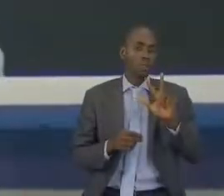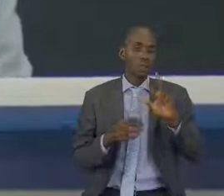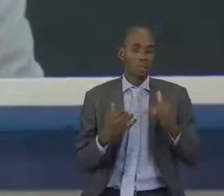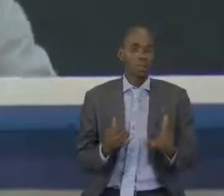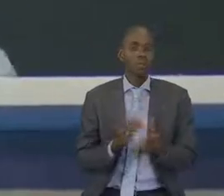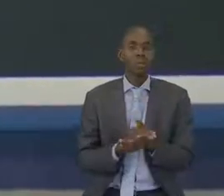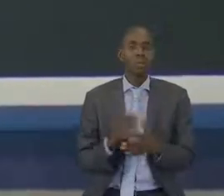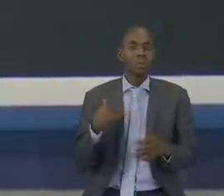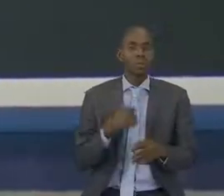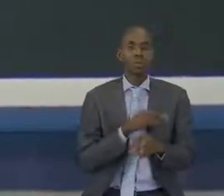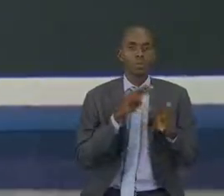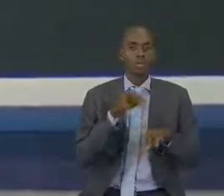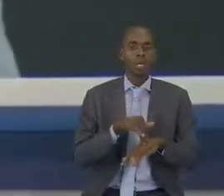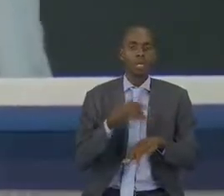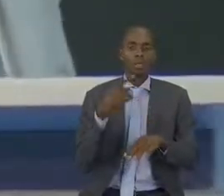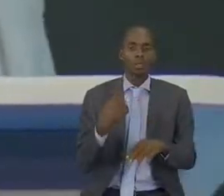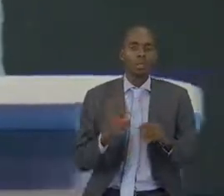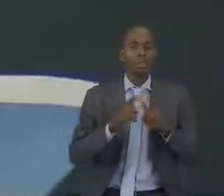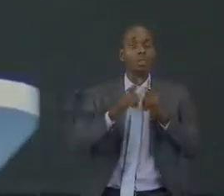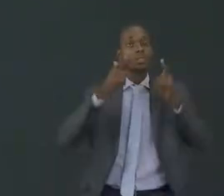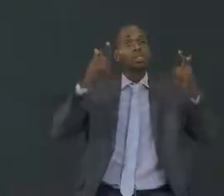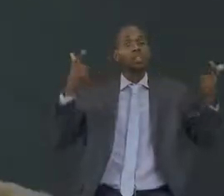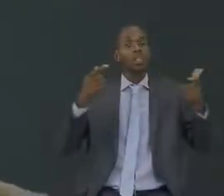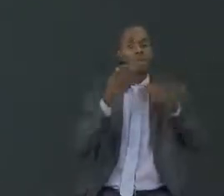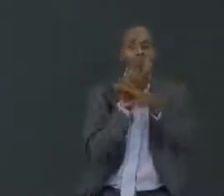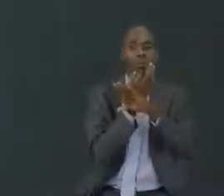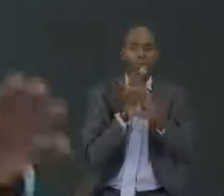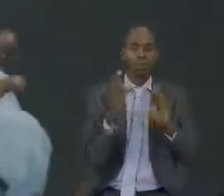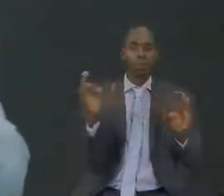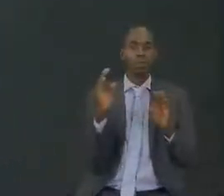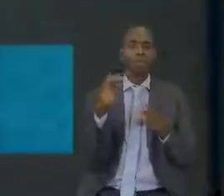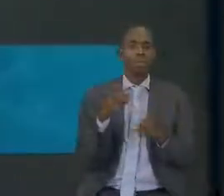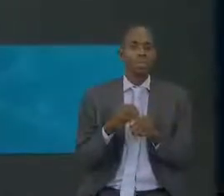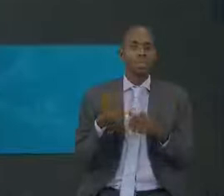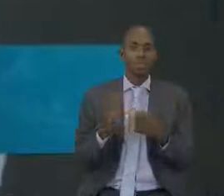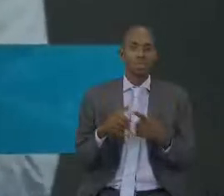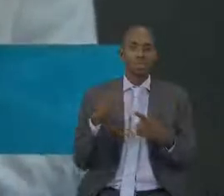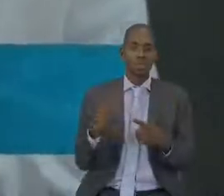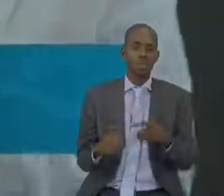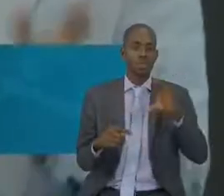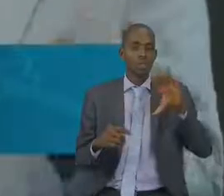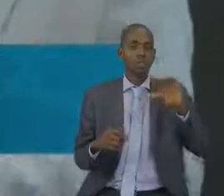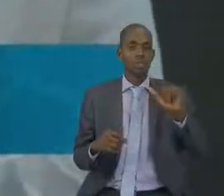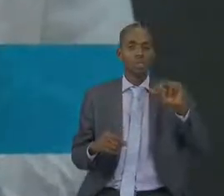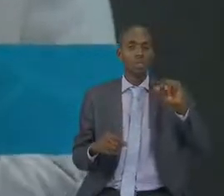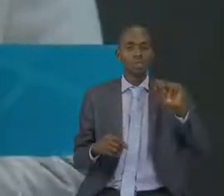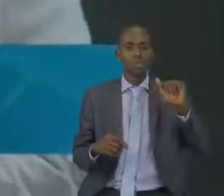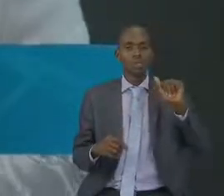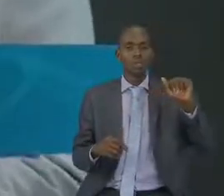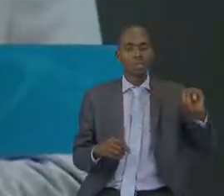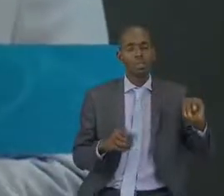Troisième point, la libération surnaturelle pour le canon de la suffisance.